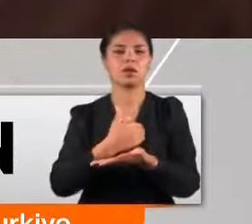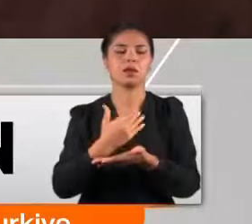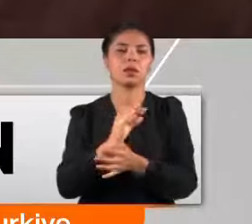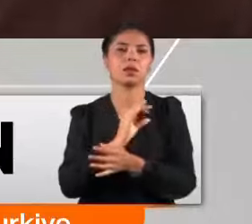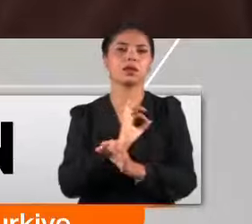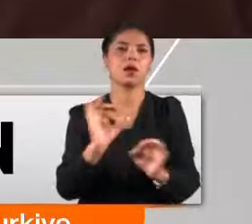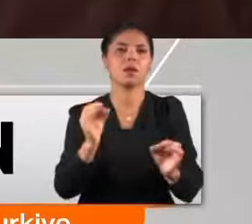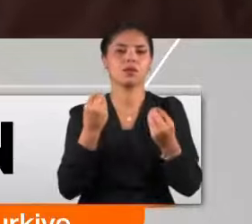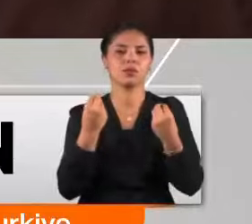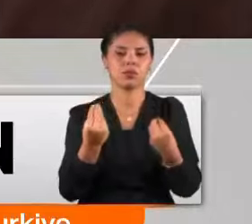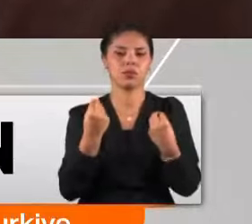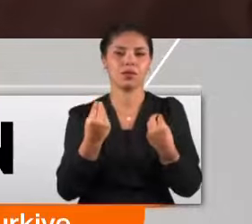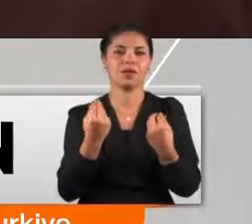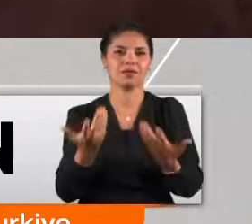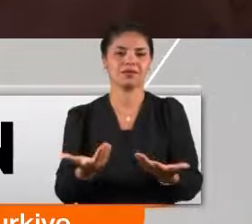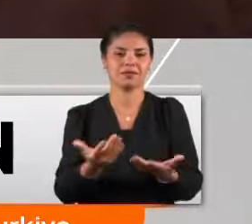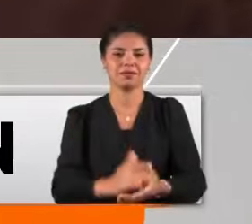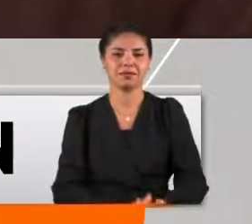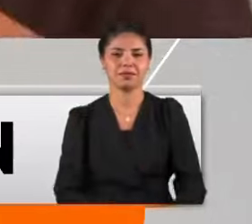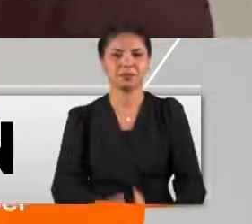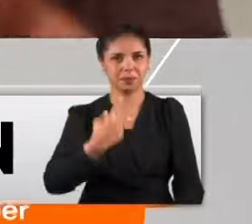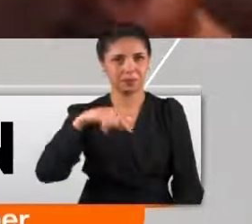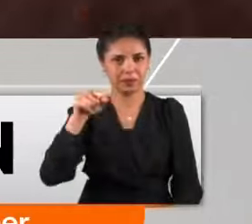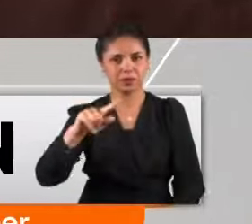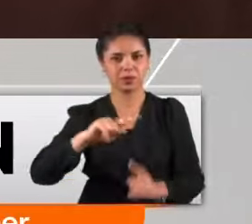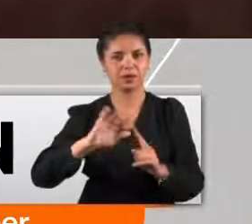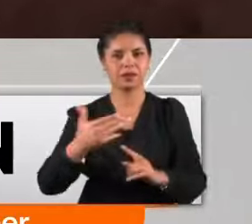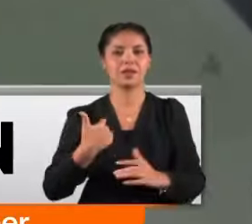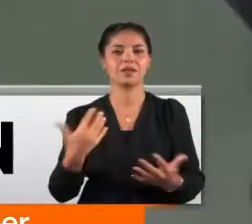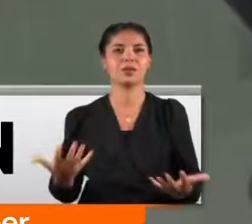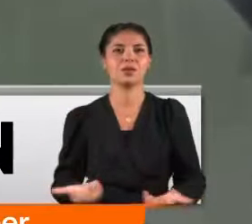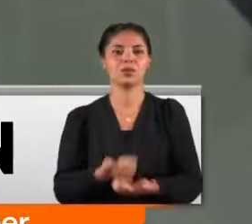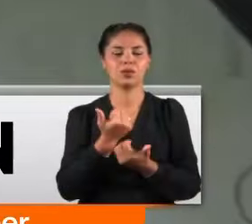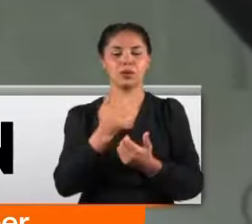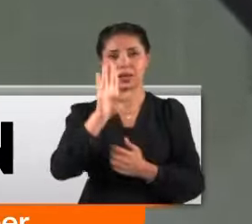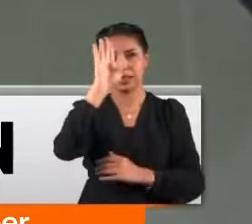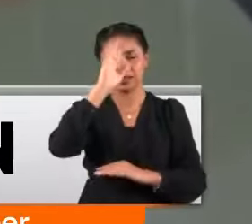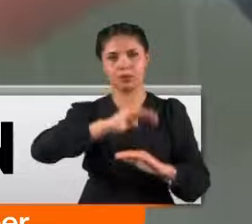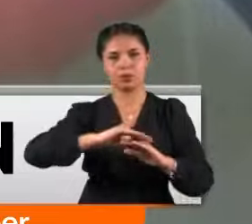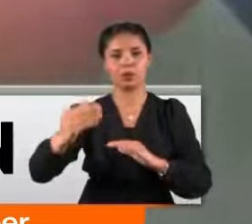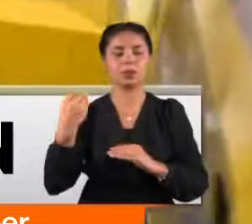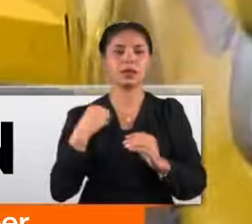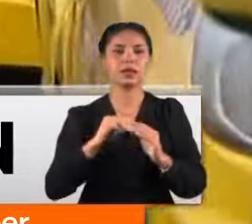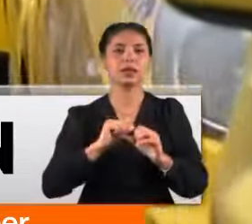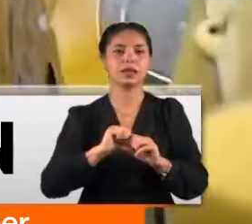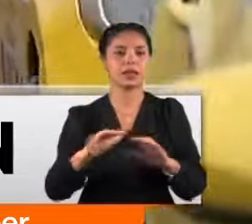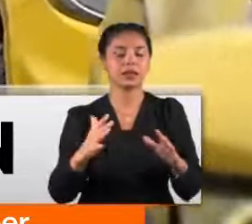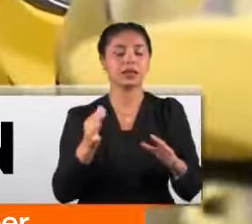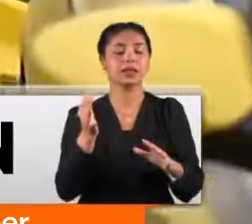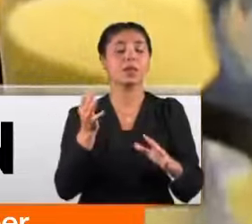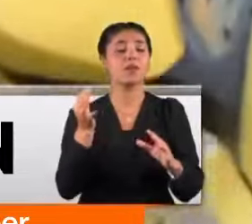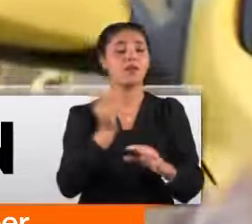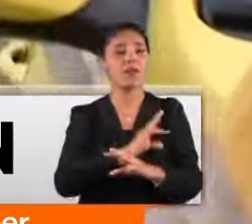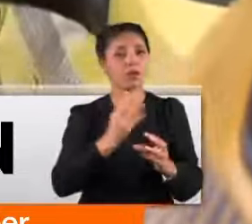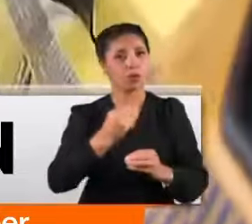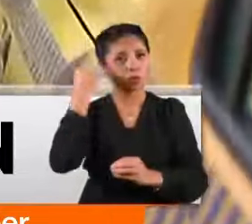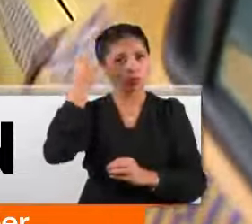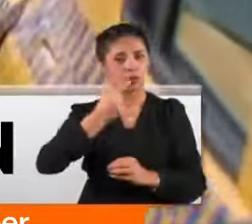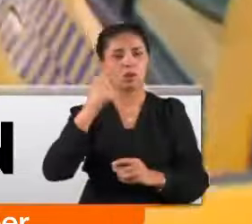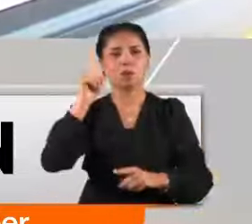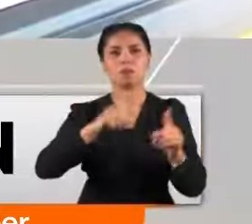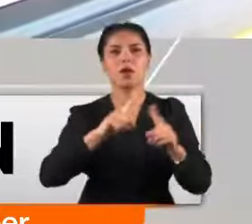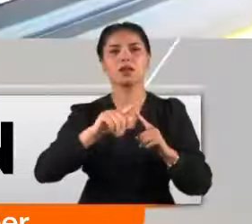sistem olursa çok güzel olur. Biz de bu taksilerden kurtulmuş oluruz. İstanbullular yeni sistemden umutlu ama bazı taksicilerse